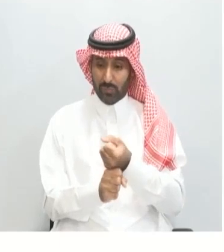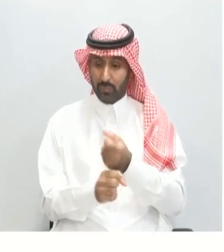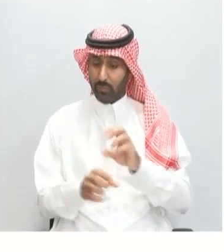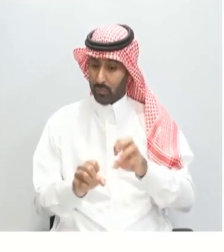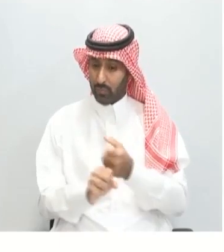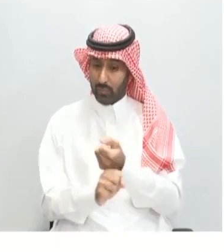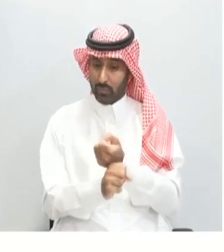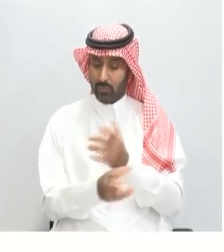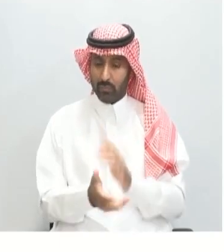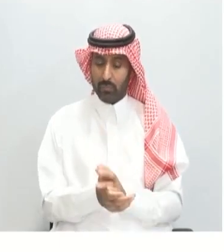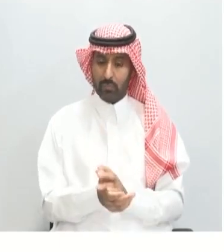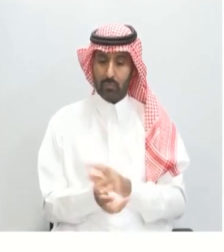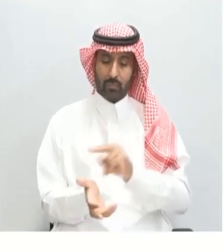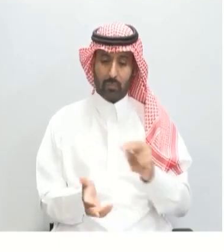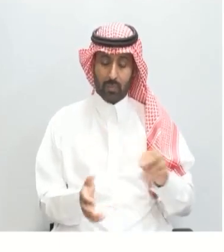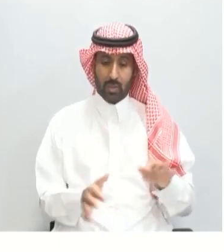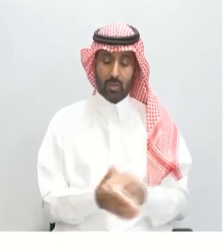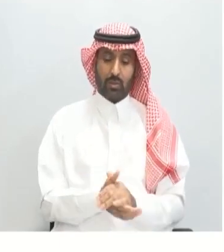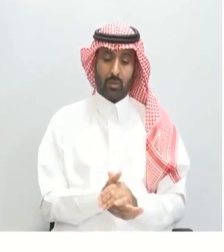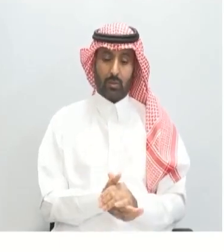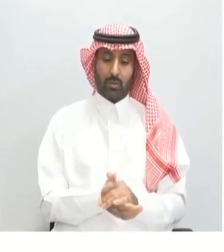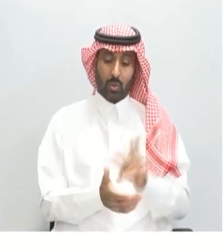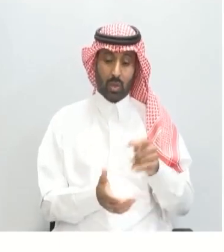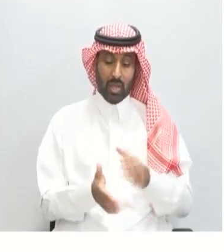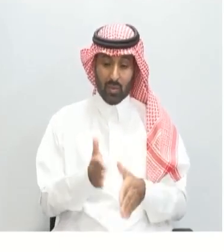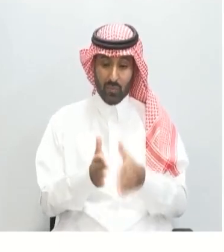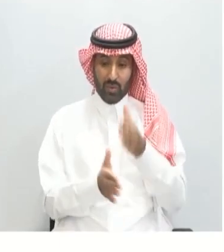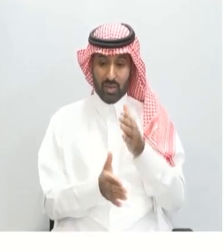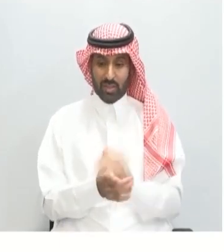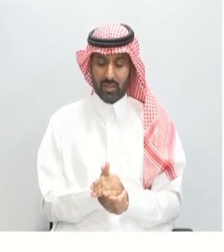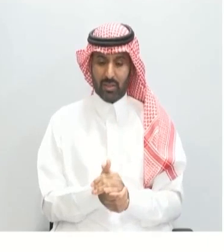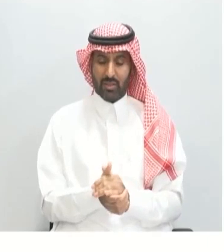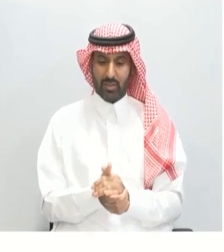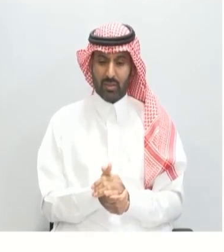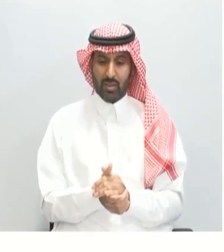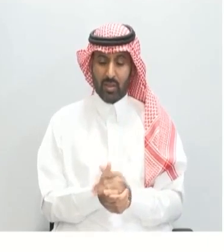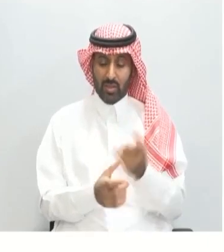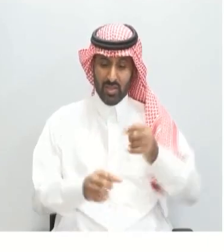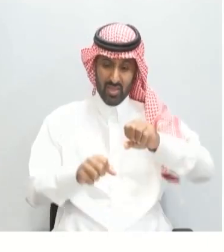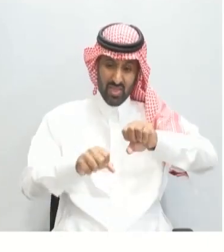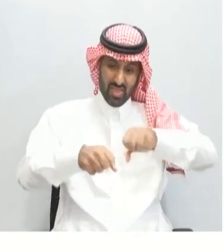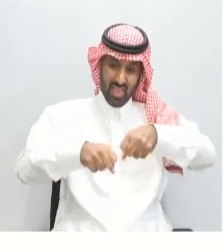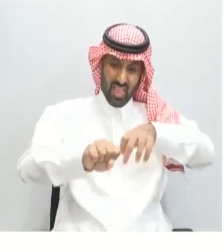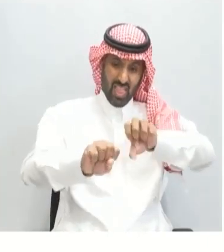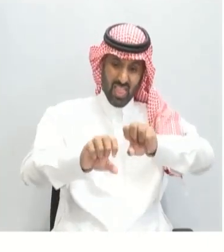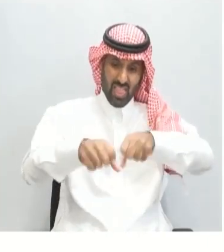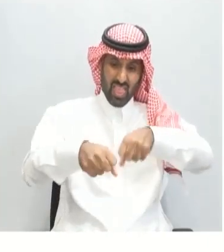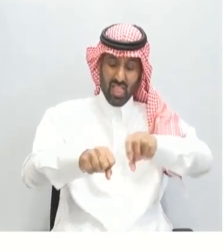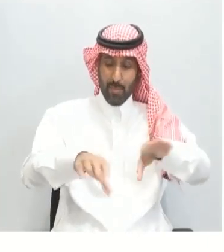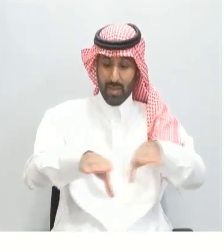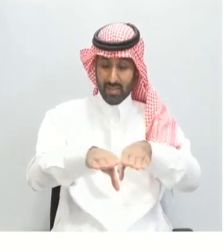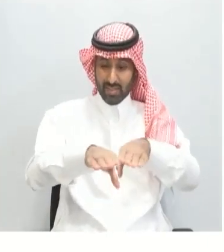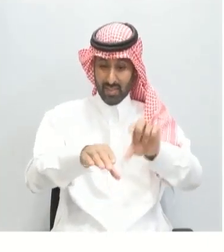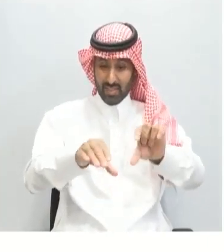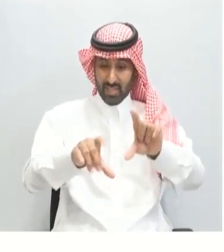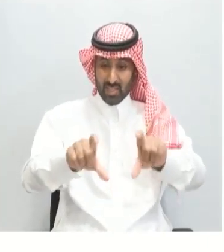الصفائح التكتونيه الى حدوث حركات افقيه ينشا عنها ثاني للطبقات الرسوبيه الرسوبيه